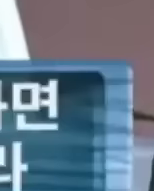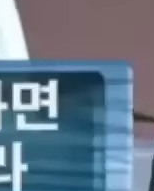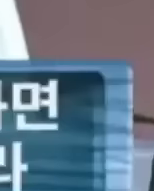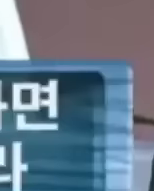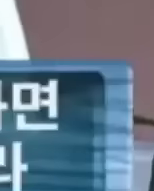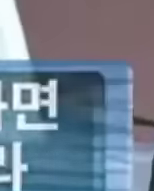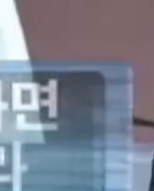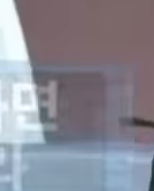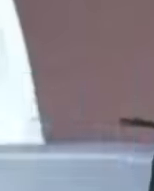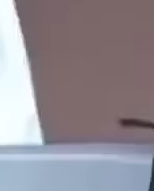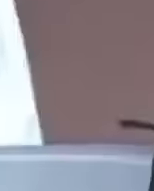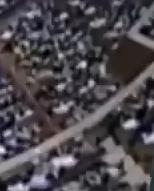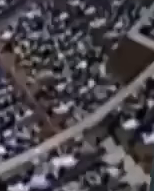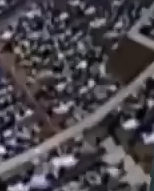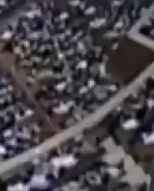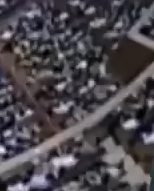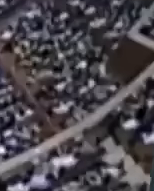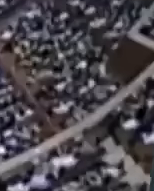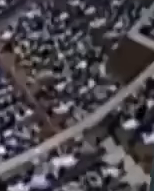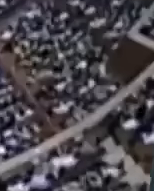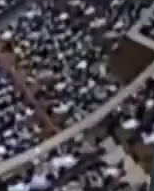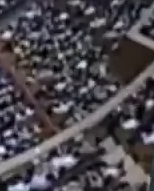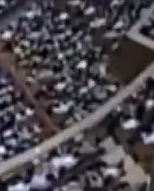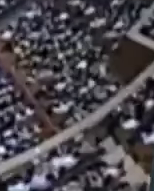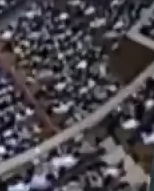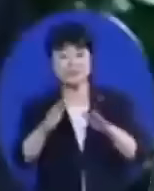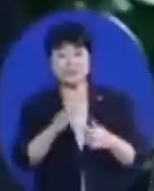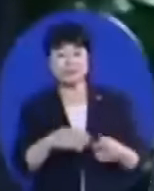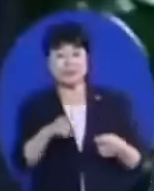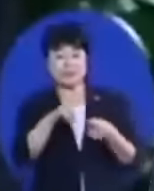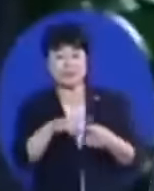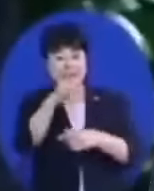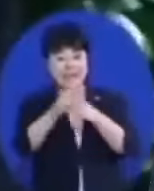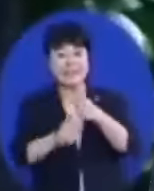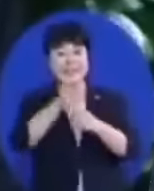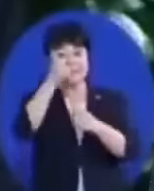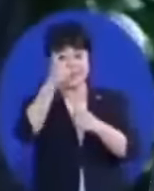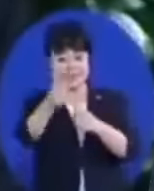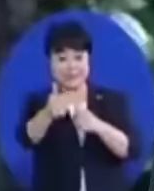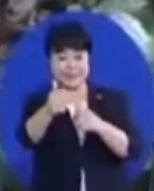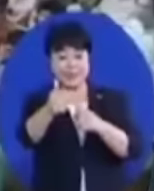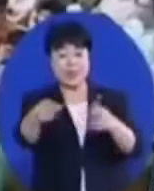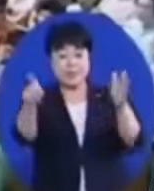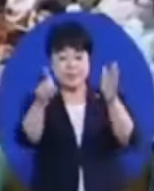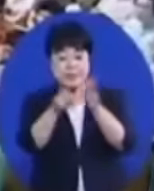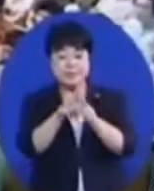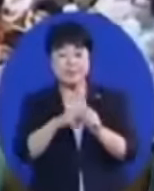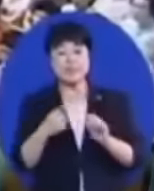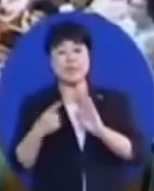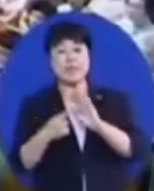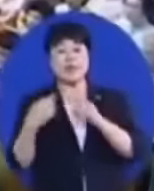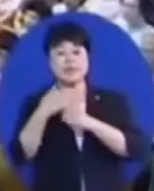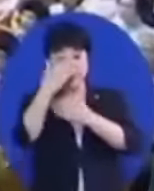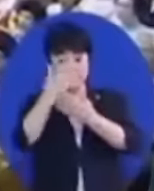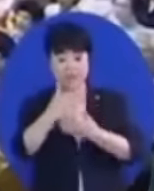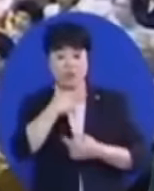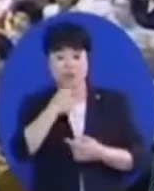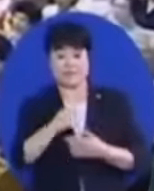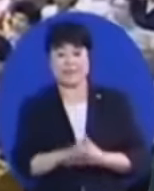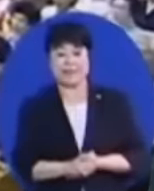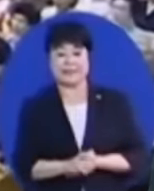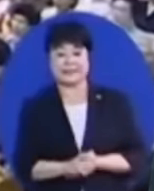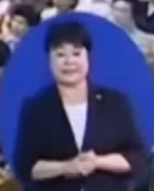되리라. 아멘. 오늘 저는 여러분에게 하나님의 믿음이란 제목으로 은혜를 나누고자